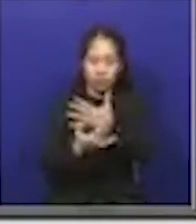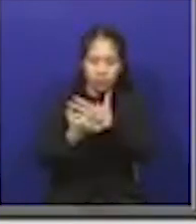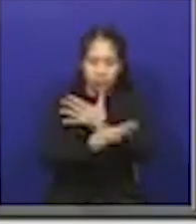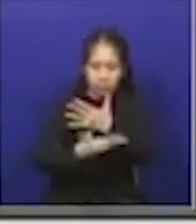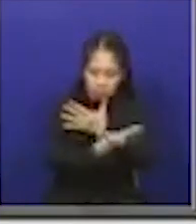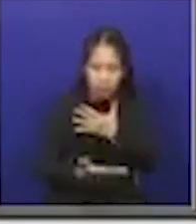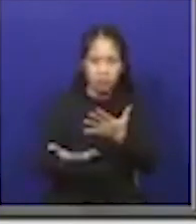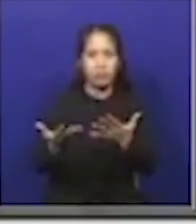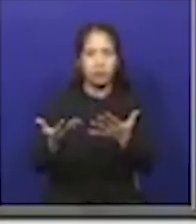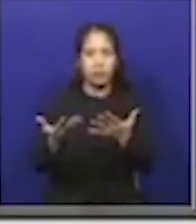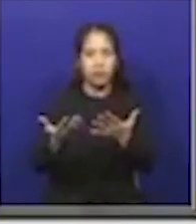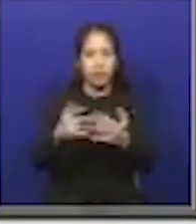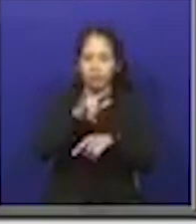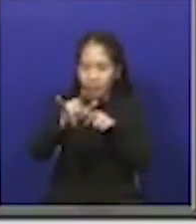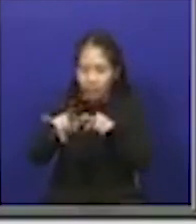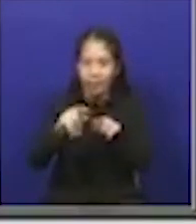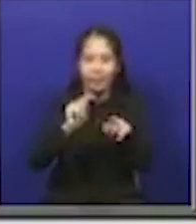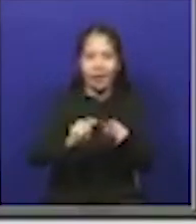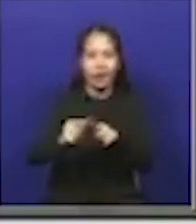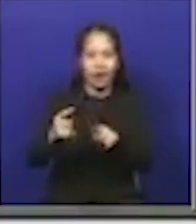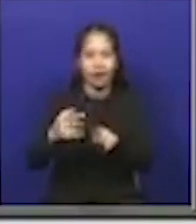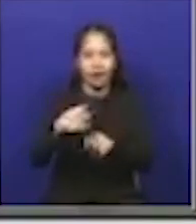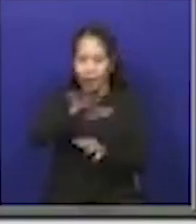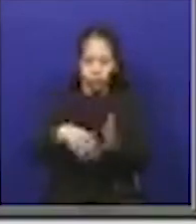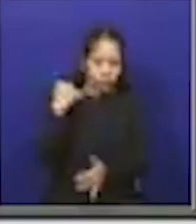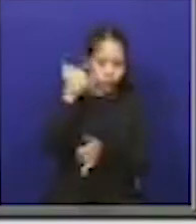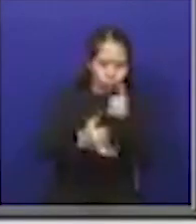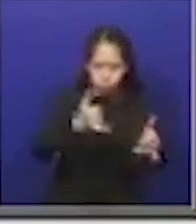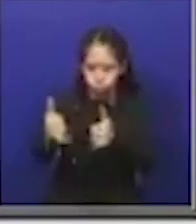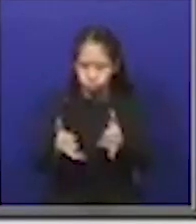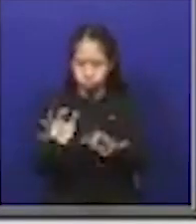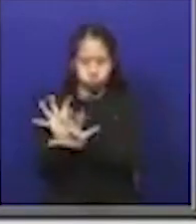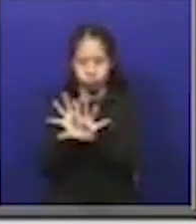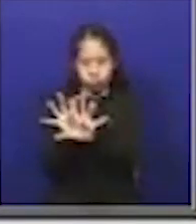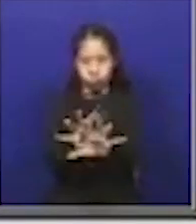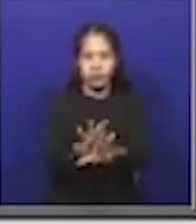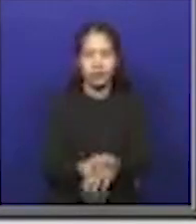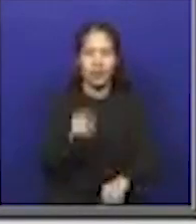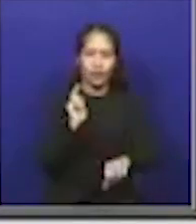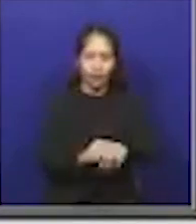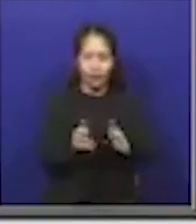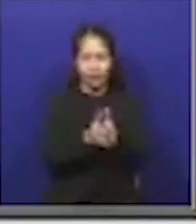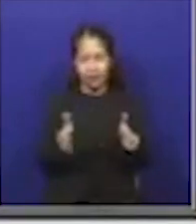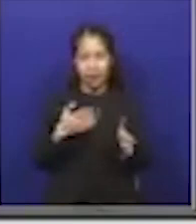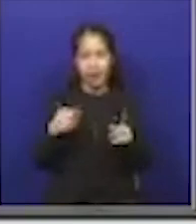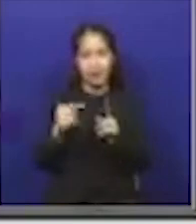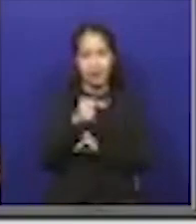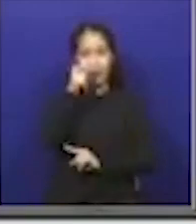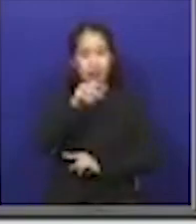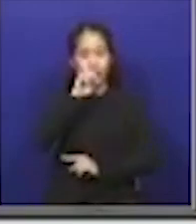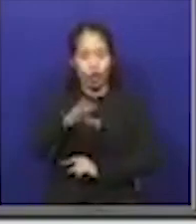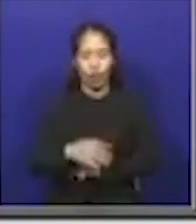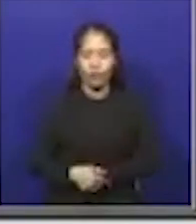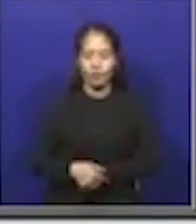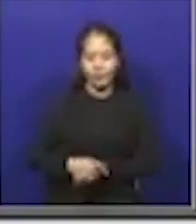ไปที่รถไฟทุกคนดิ้นรนหมดแล้วในช่วงระยะเวลานั้นนะฮะคำสั่งที่บอกว่าสง